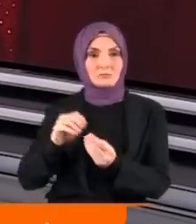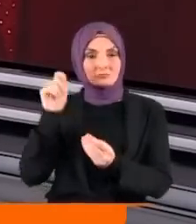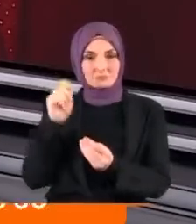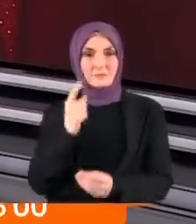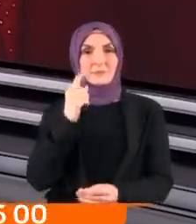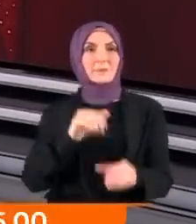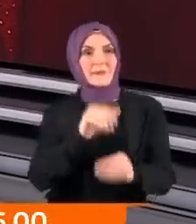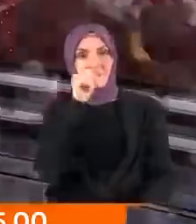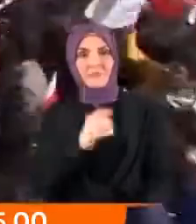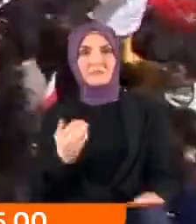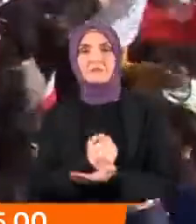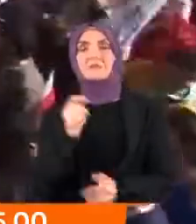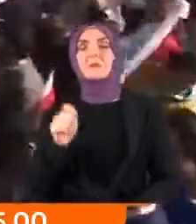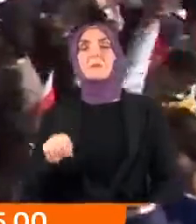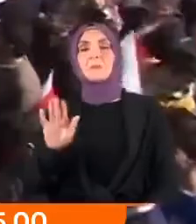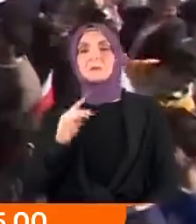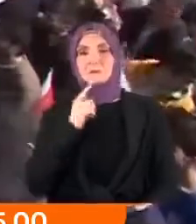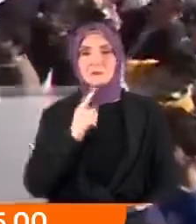çıkaramazlar.